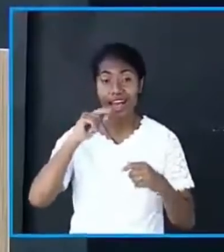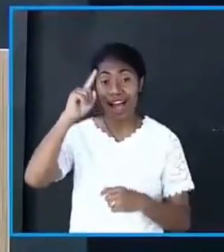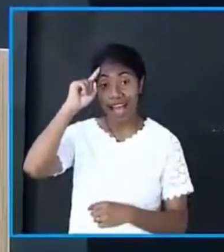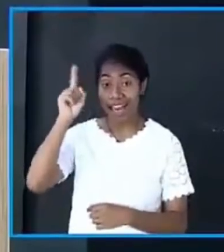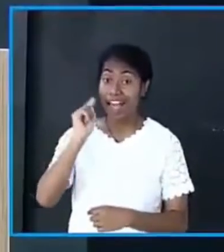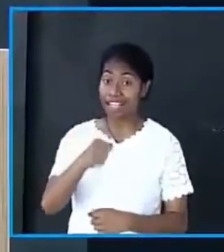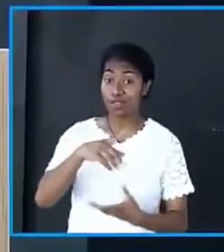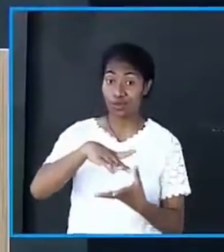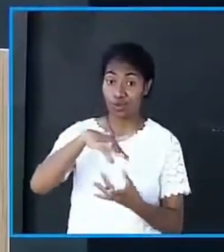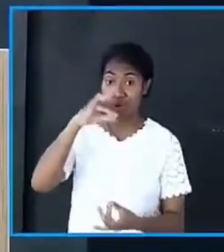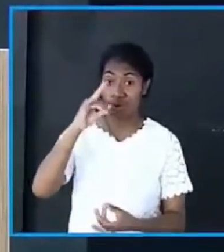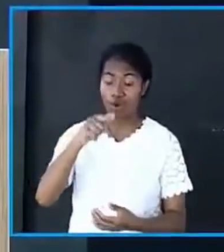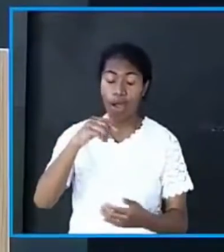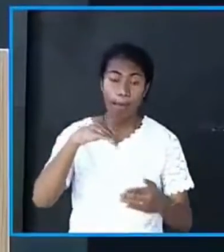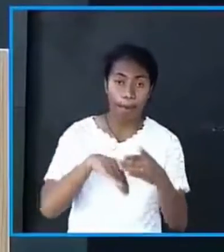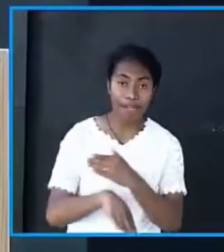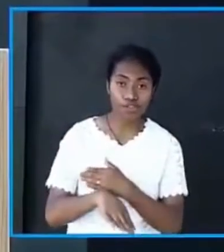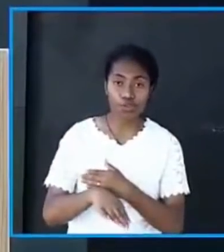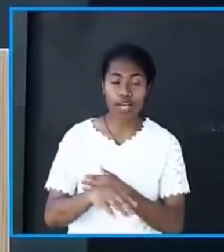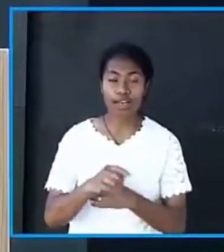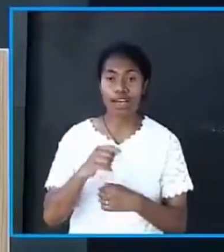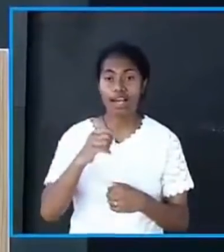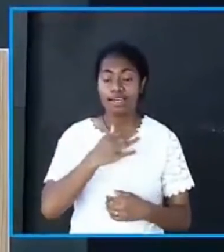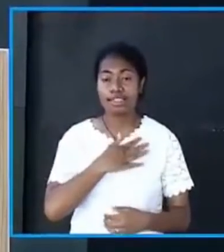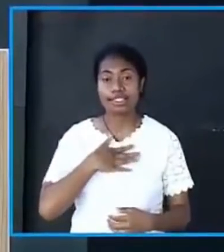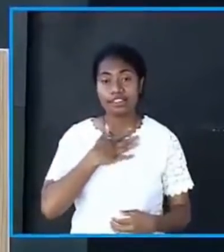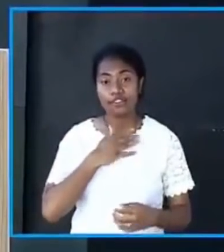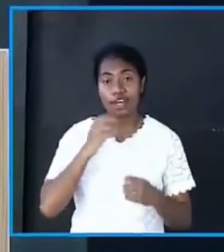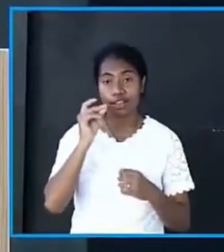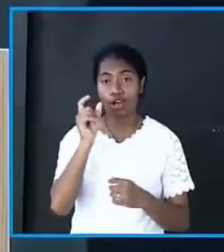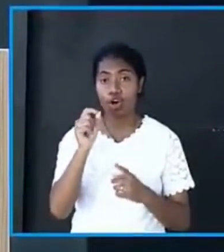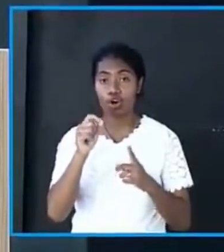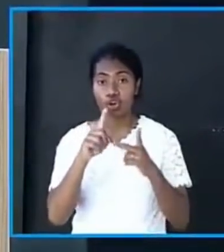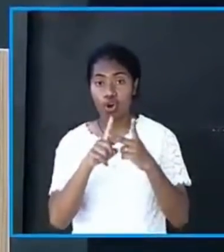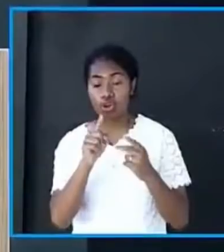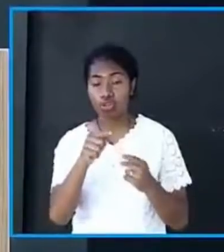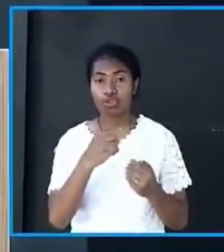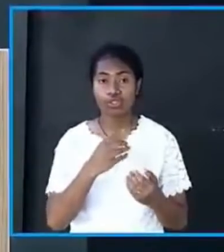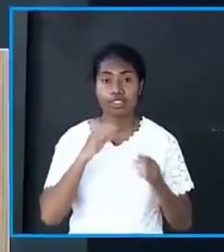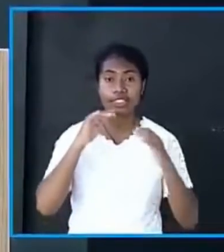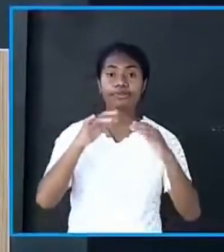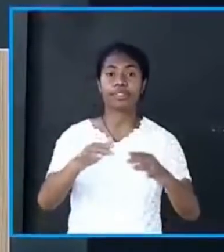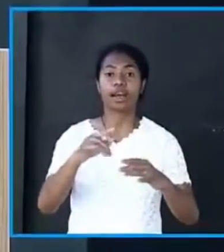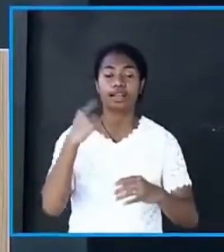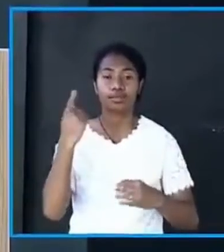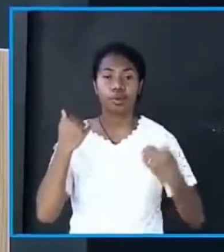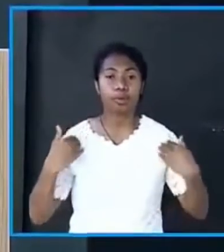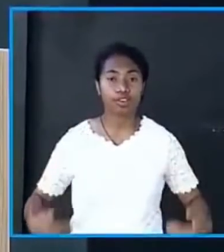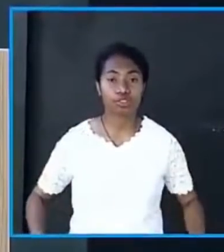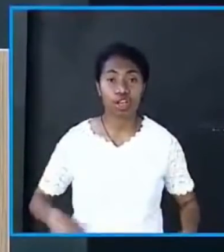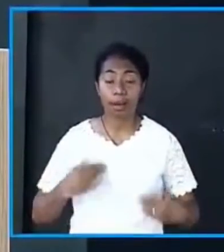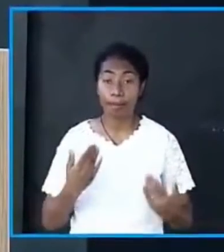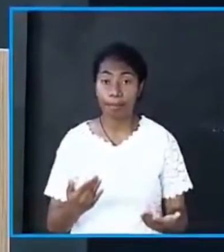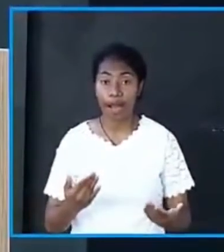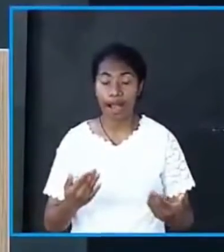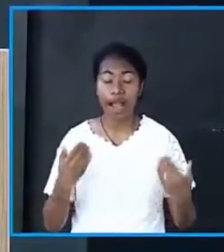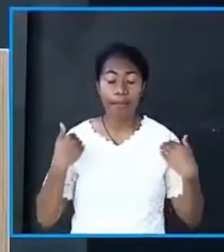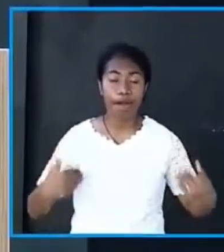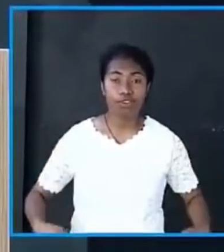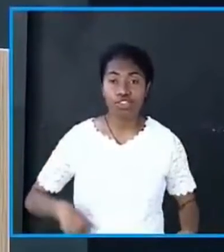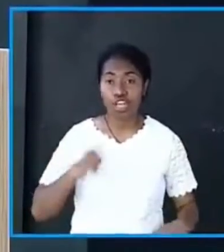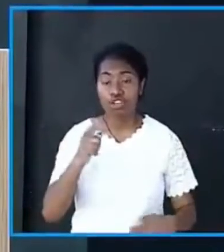memasukkan sifat roket dalam kita hanya manusia Maka manusia lalu Jatim makhluk